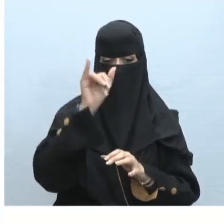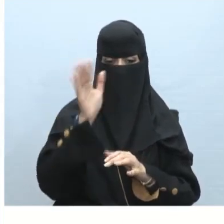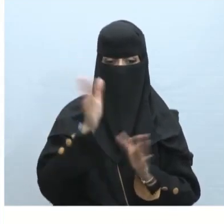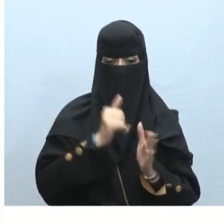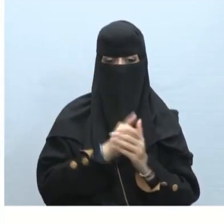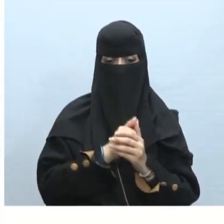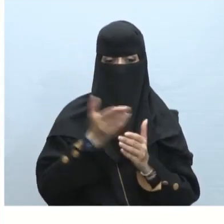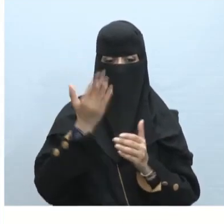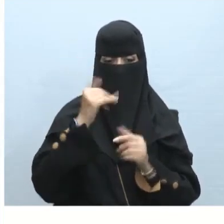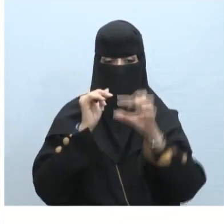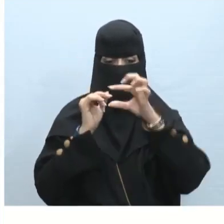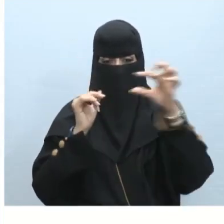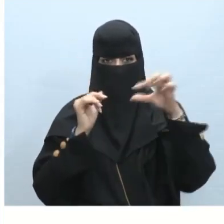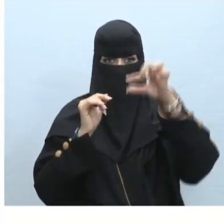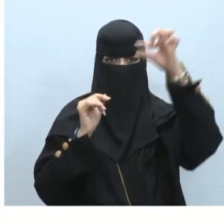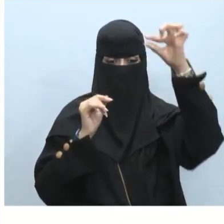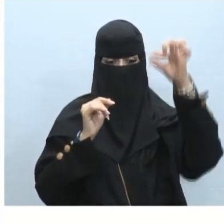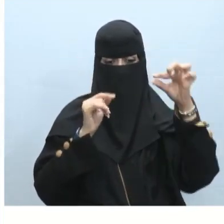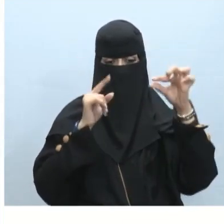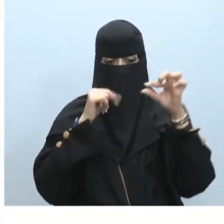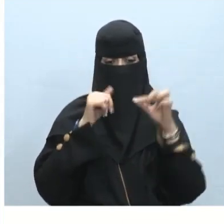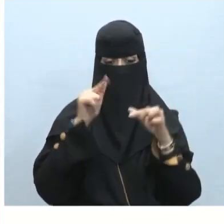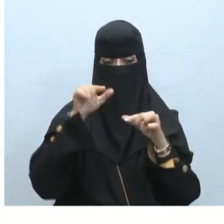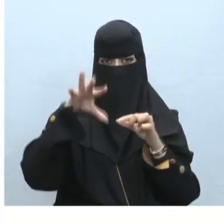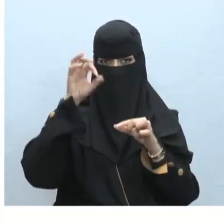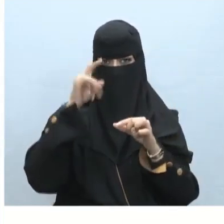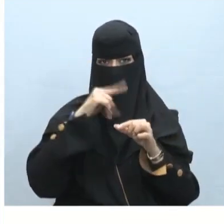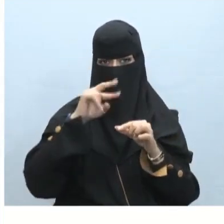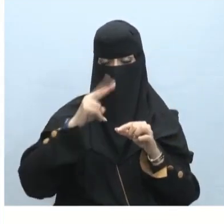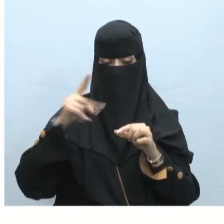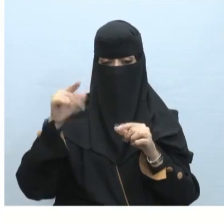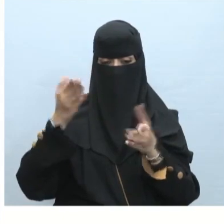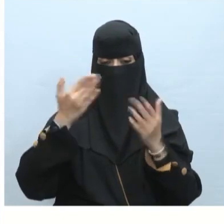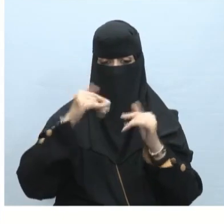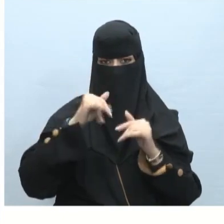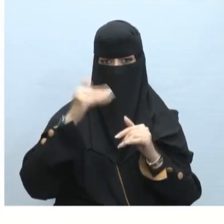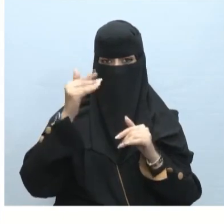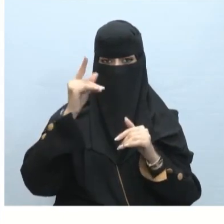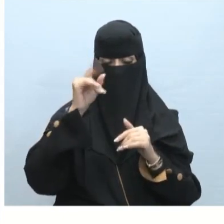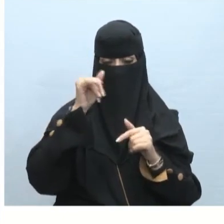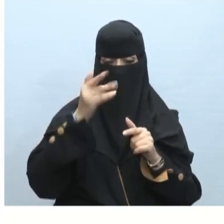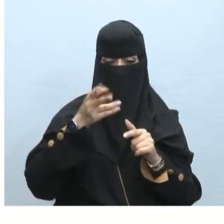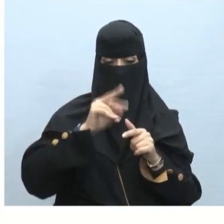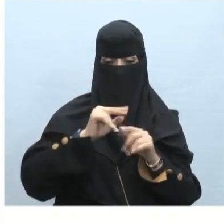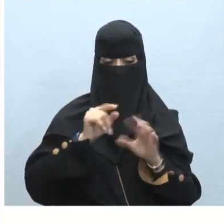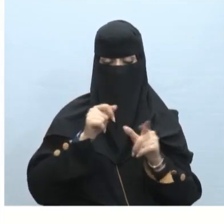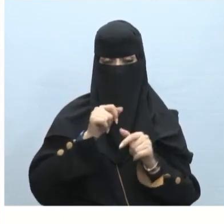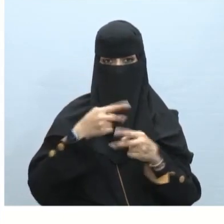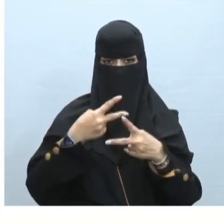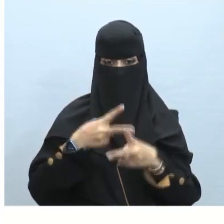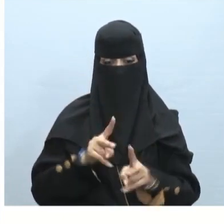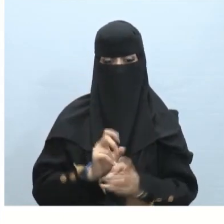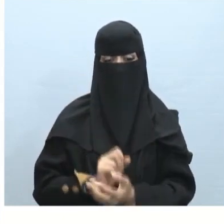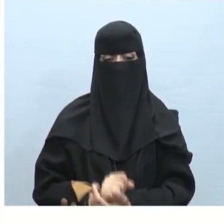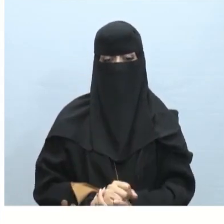المثال خطي اختار احد الانواع وليكن خطي بعد ذلك